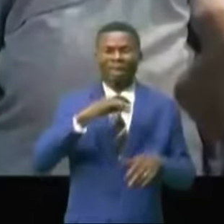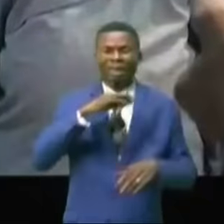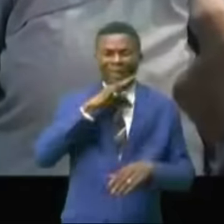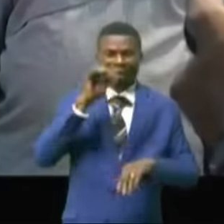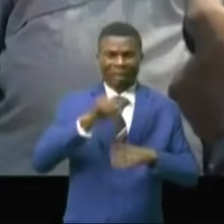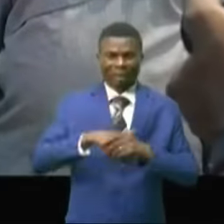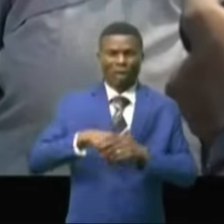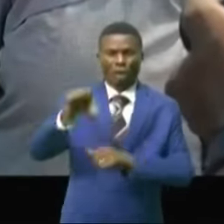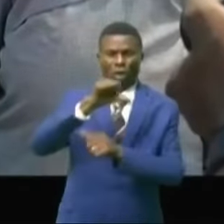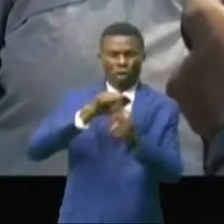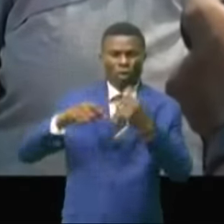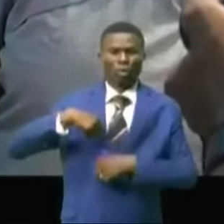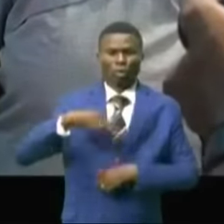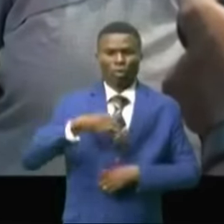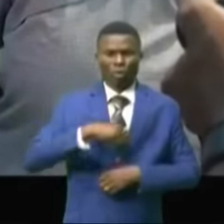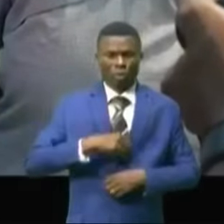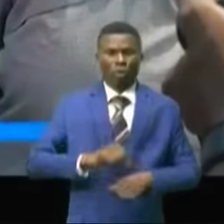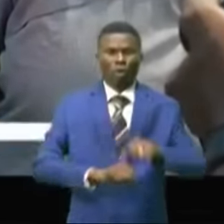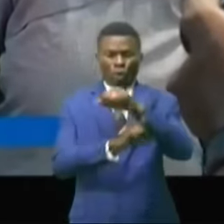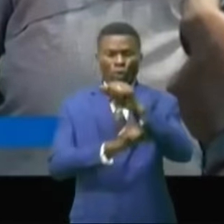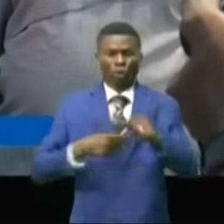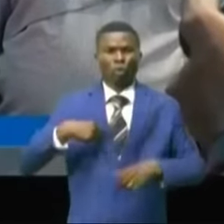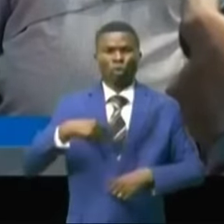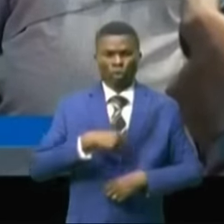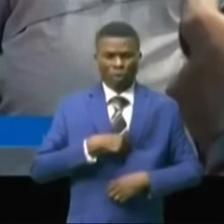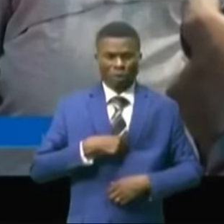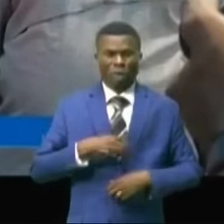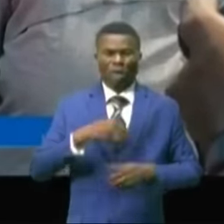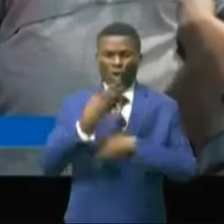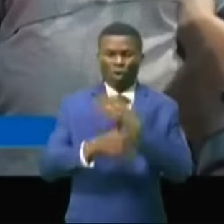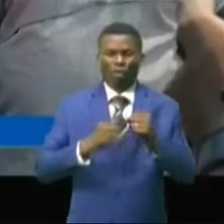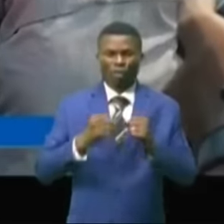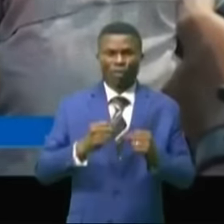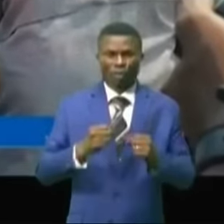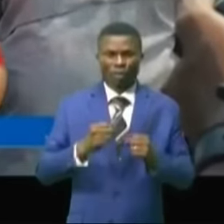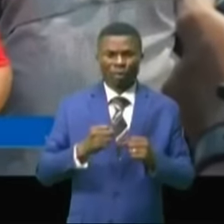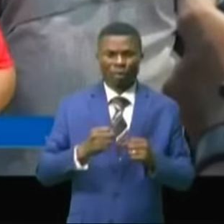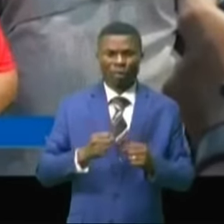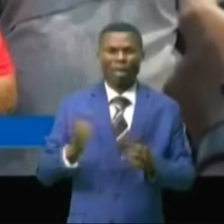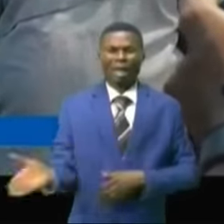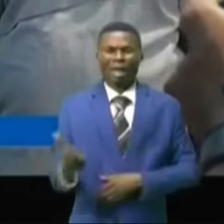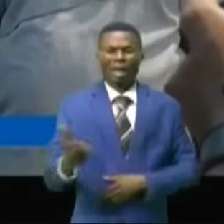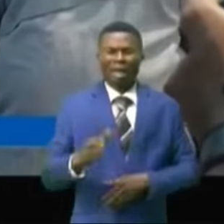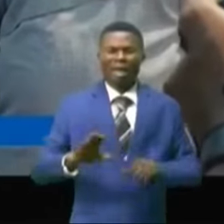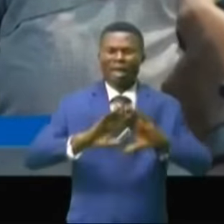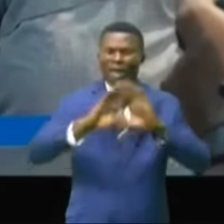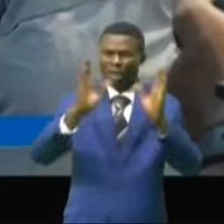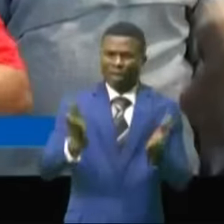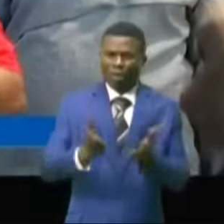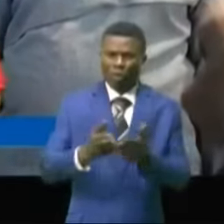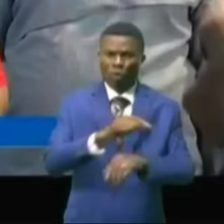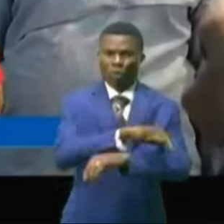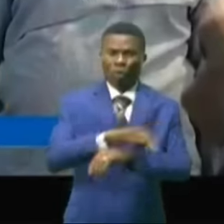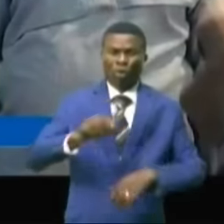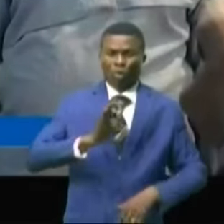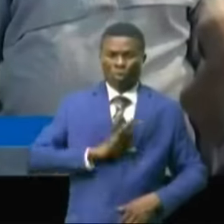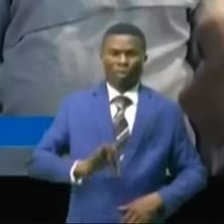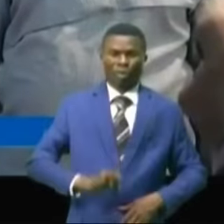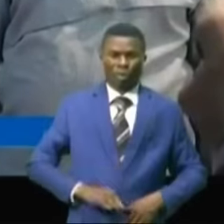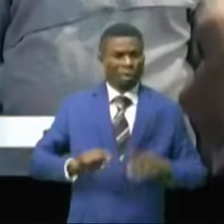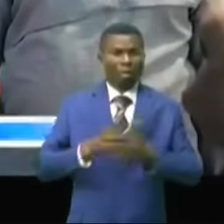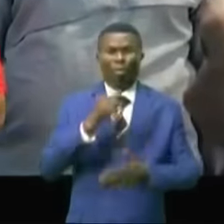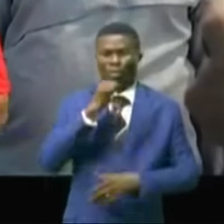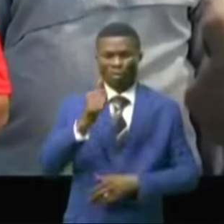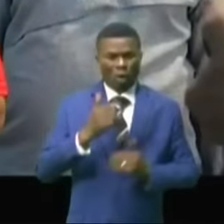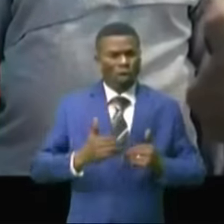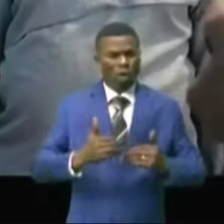voulons ajouter notre pierre à l'édifice, alors nous sommes mobilisés afin de nettoyer tous les périmètres de la présidence de la République. Ce n'est pas une première, nous allons